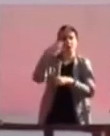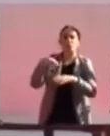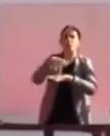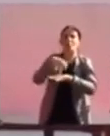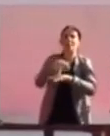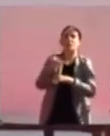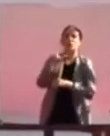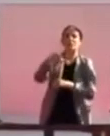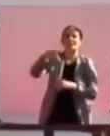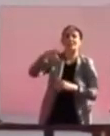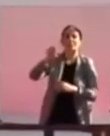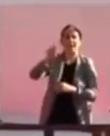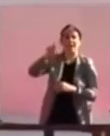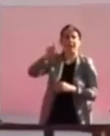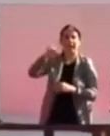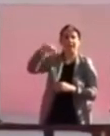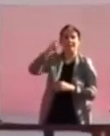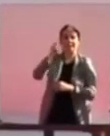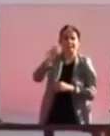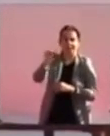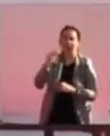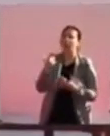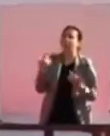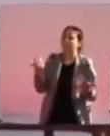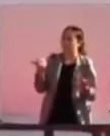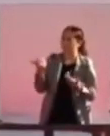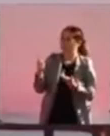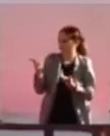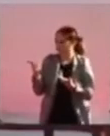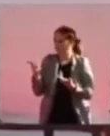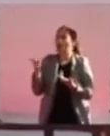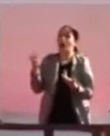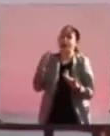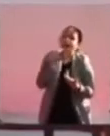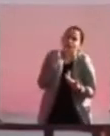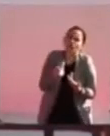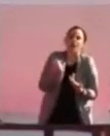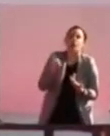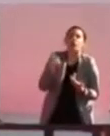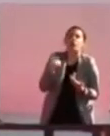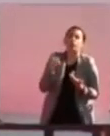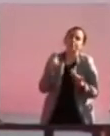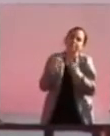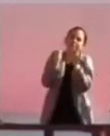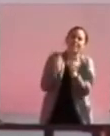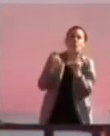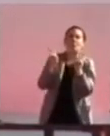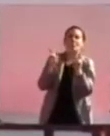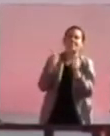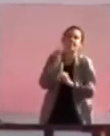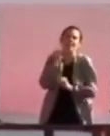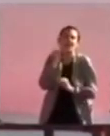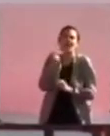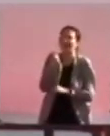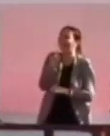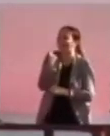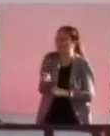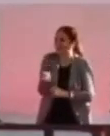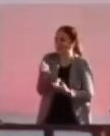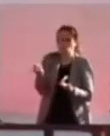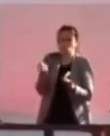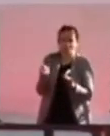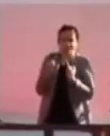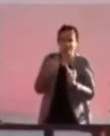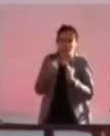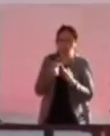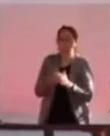vabbè diciamo che c'è e io comunque dico quello che gli volevo dire sappiamo che non è la prima volta che sente simili ragionamenti